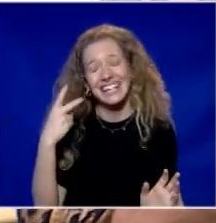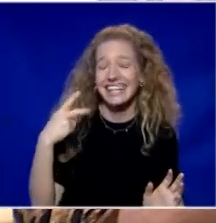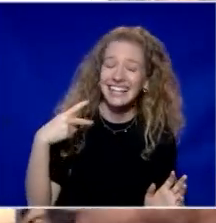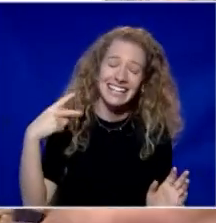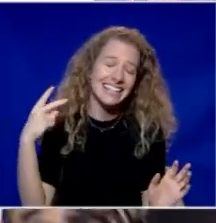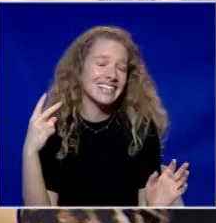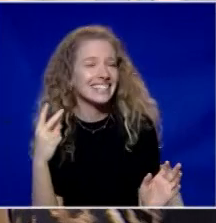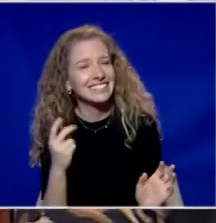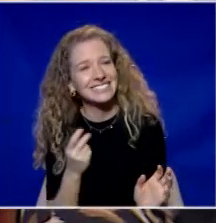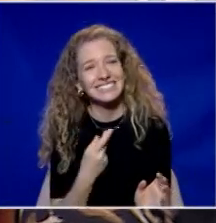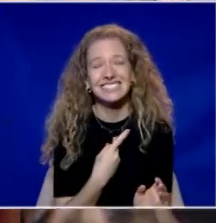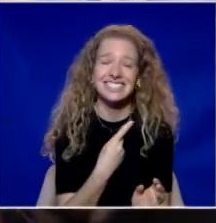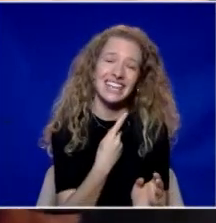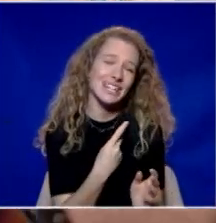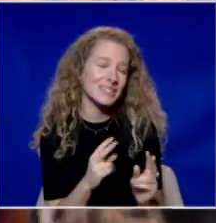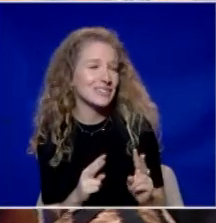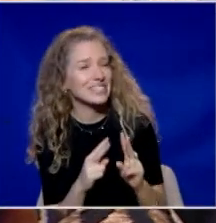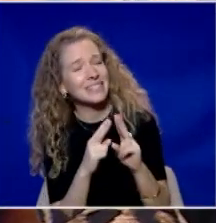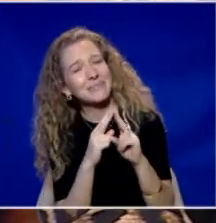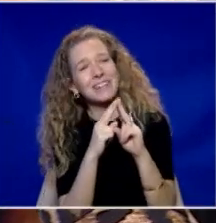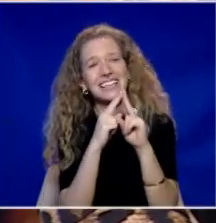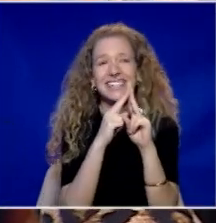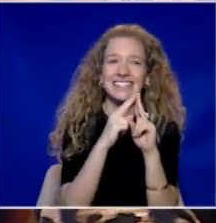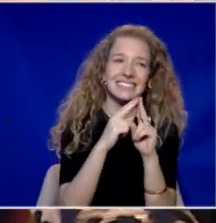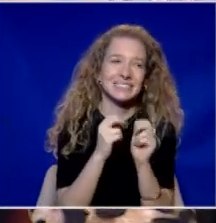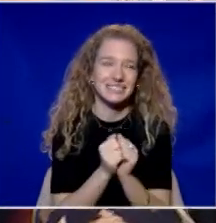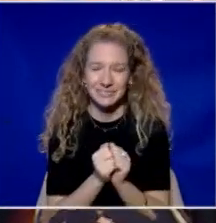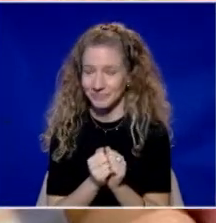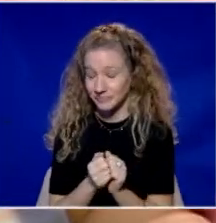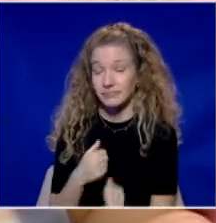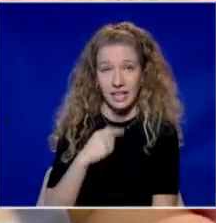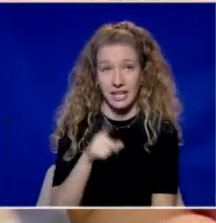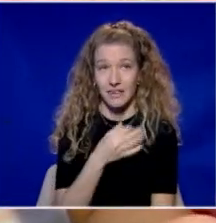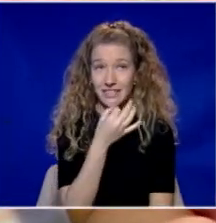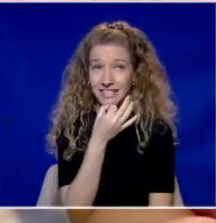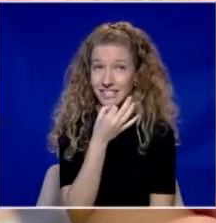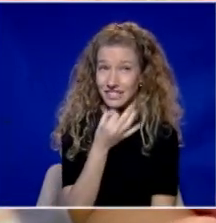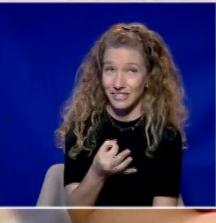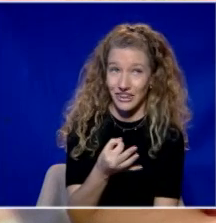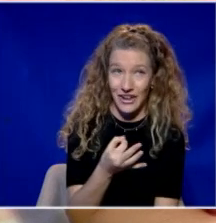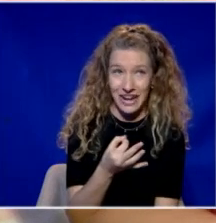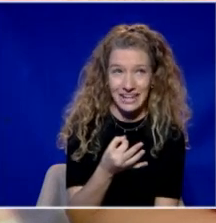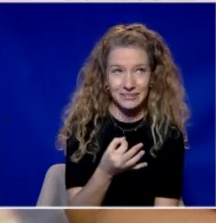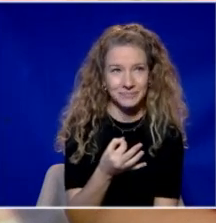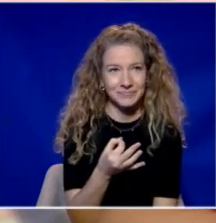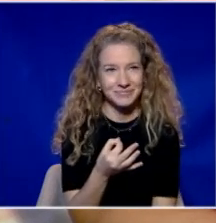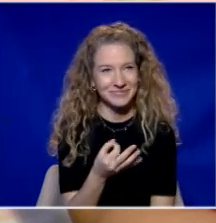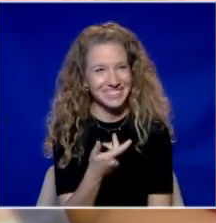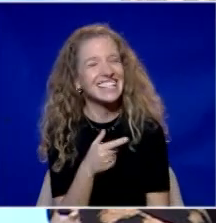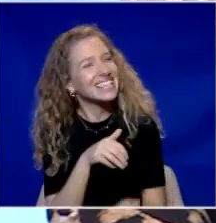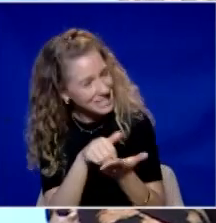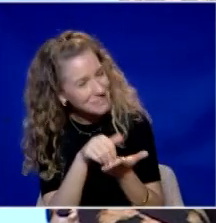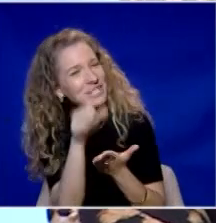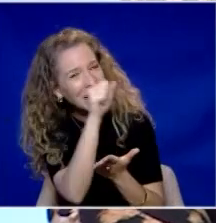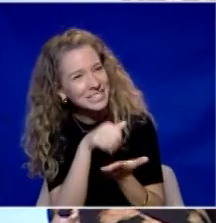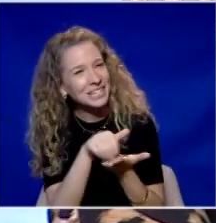פשוט. לא קרה לך את זה? אני חייבת לשאול, אני התפתחתי לאחרונה. תמשיך, תמשיך,